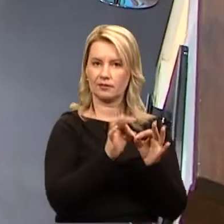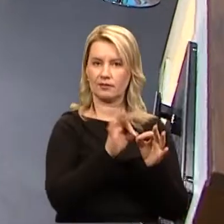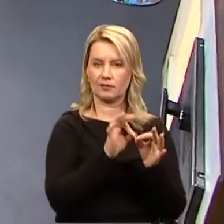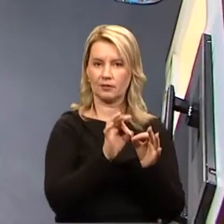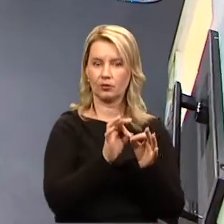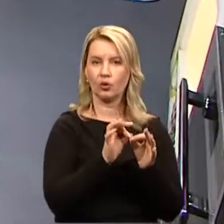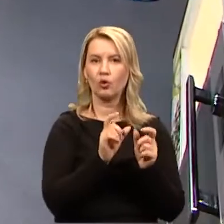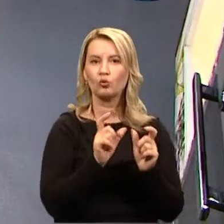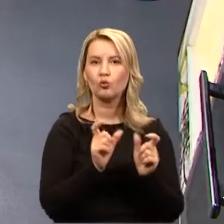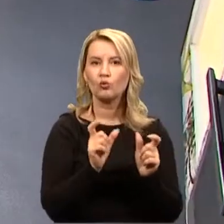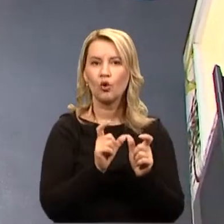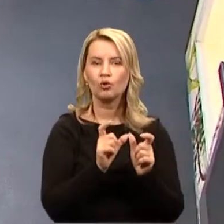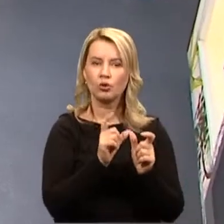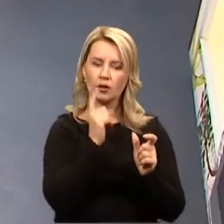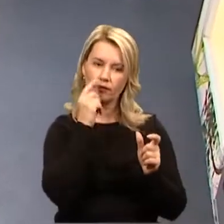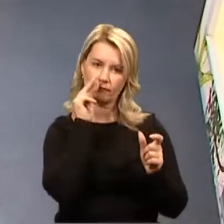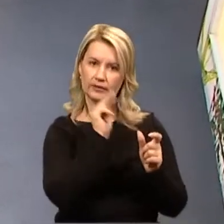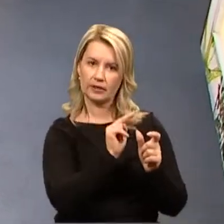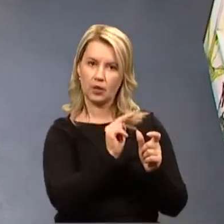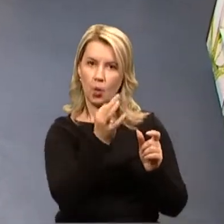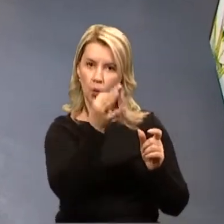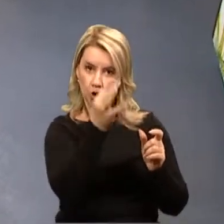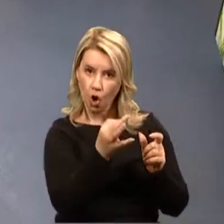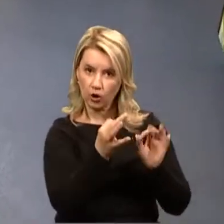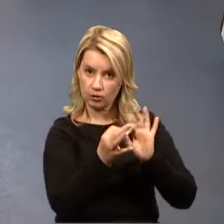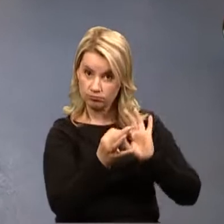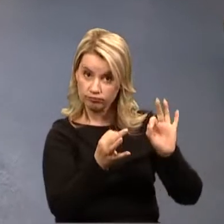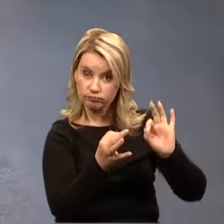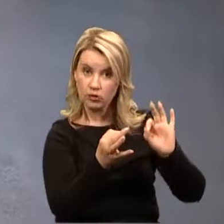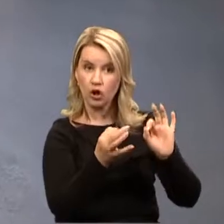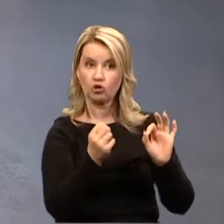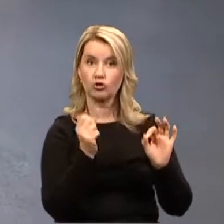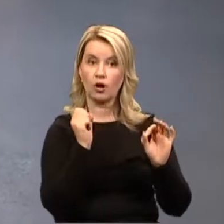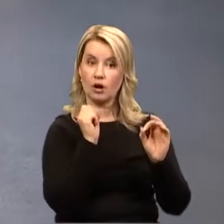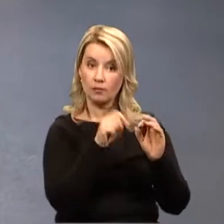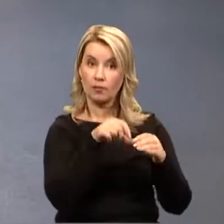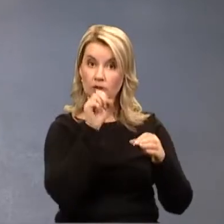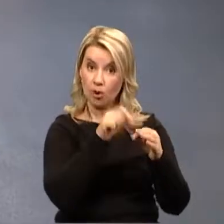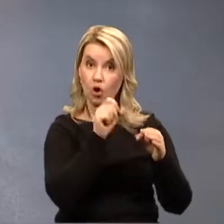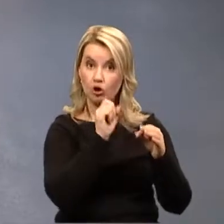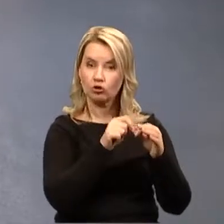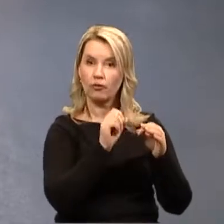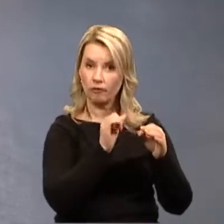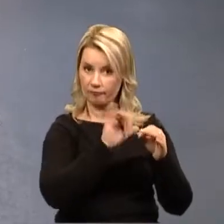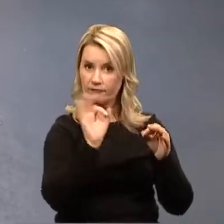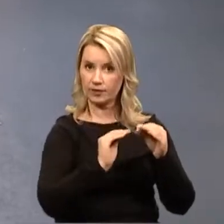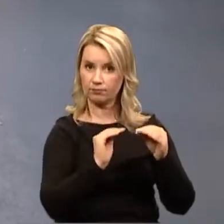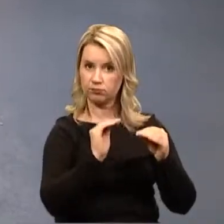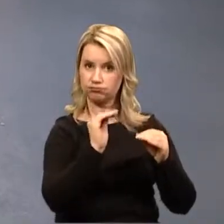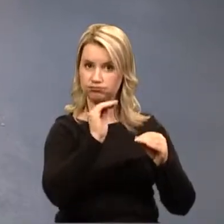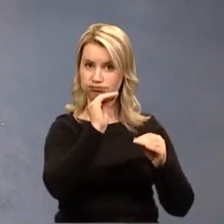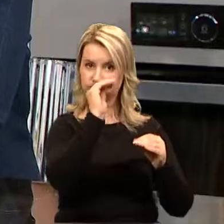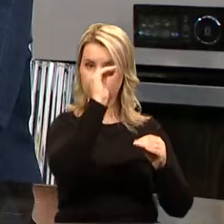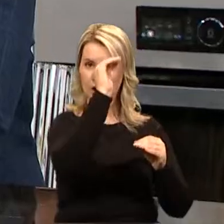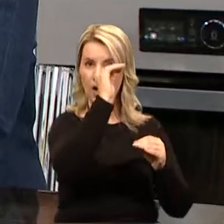zajistí dostatečný výnos na dlouhém horizontu. A platí, že čím déle budeme dětem spořit, tím ta naše strategie by měla